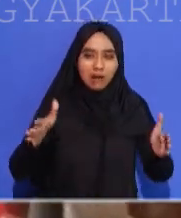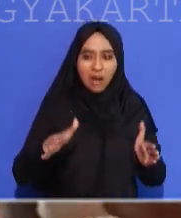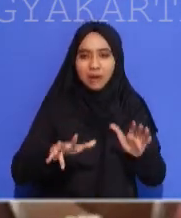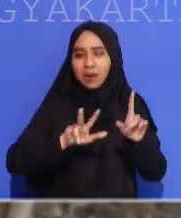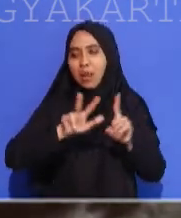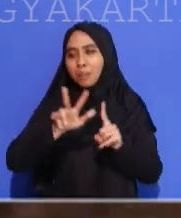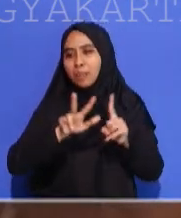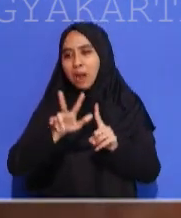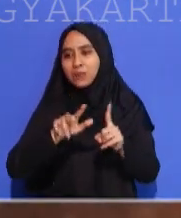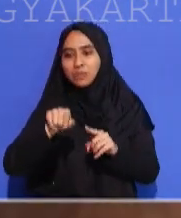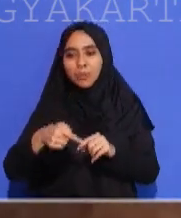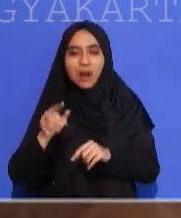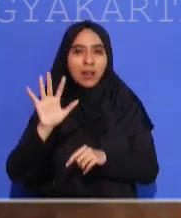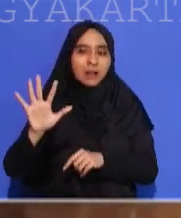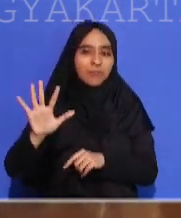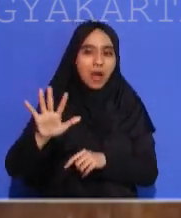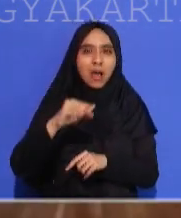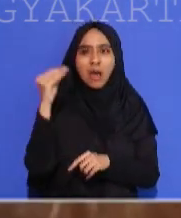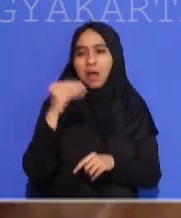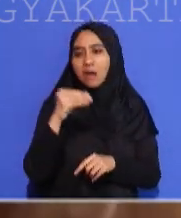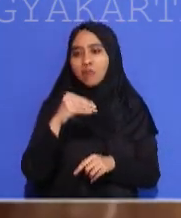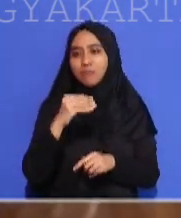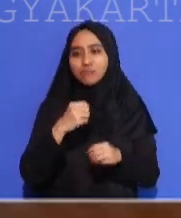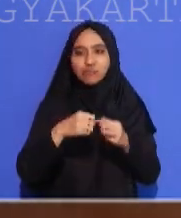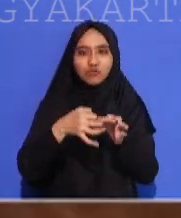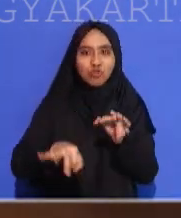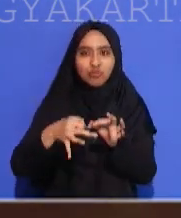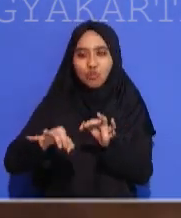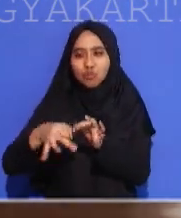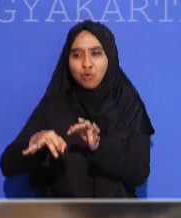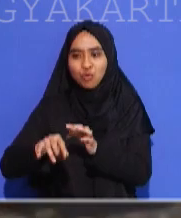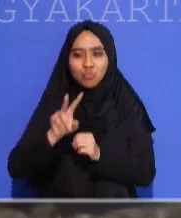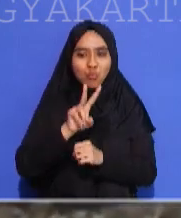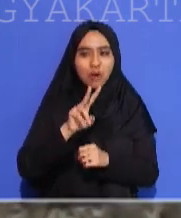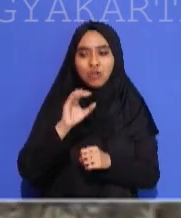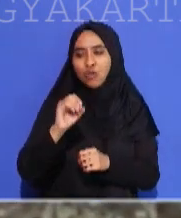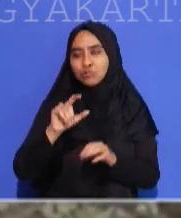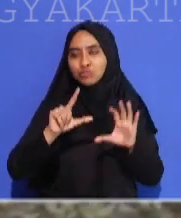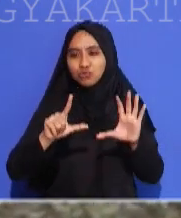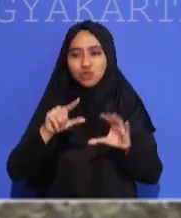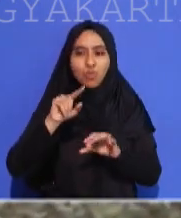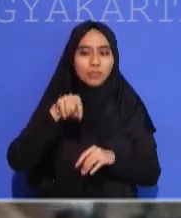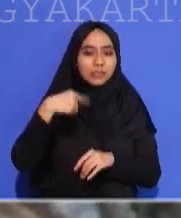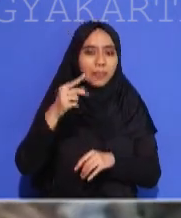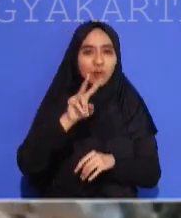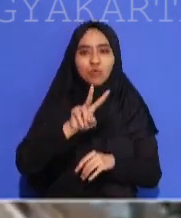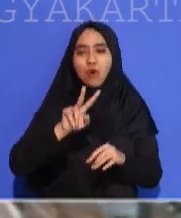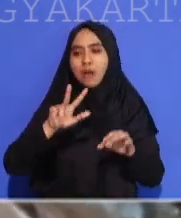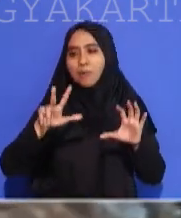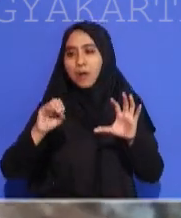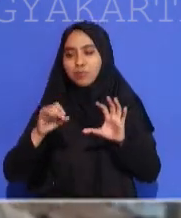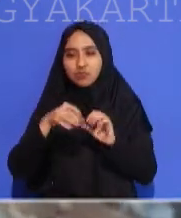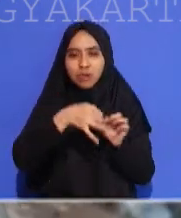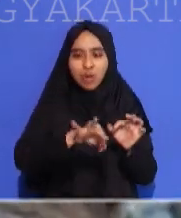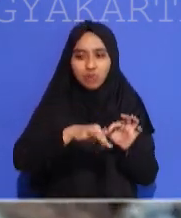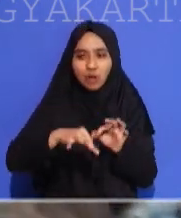ini terdapat 300 ekor ayam petelur yang bisa menghasilkan sekitar 270 hingga 280 butir telur kandungan